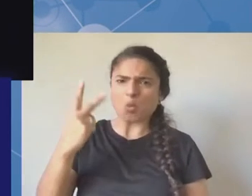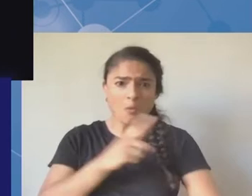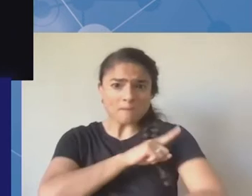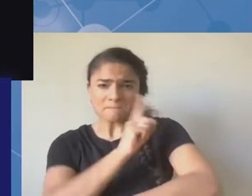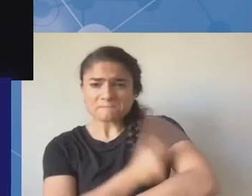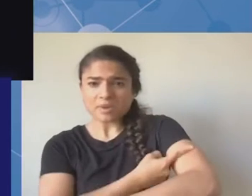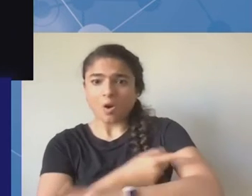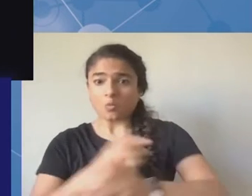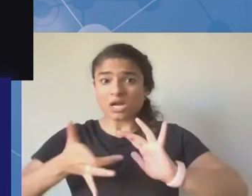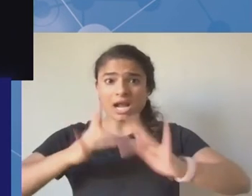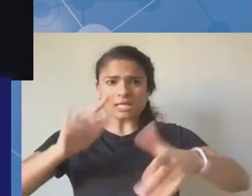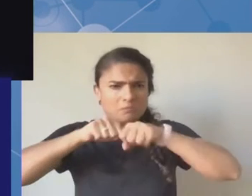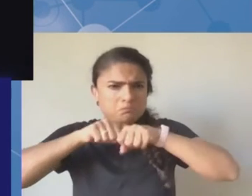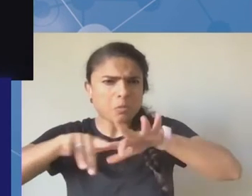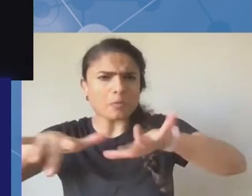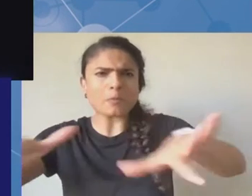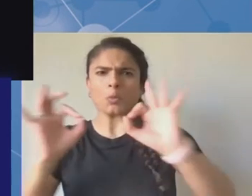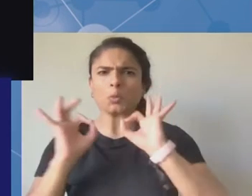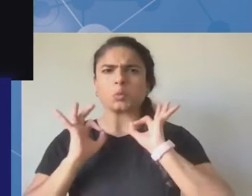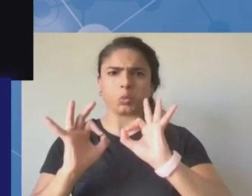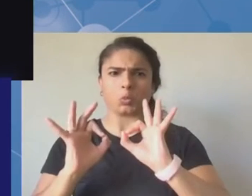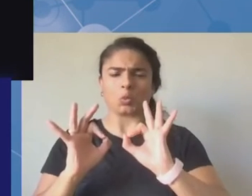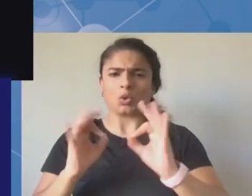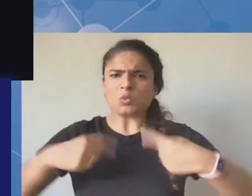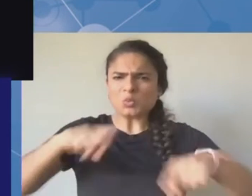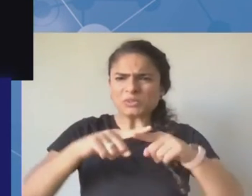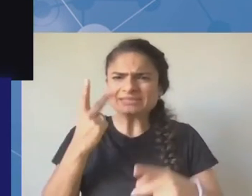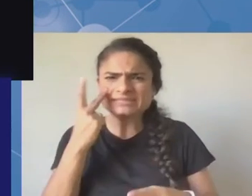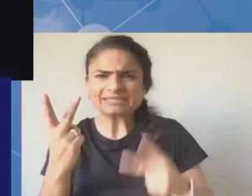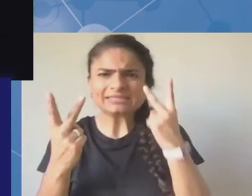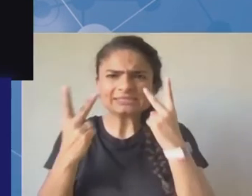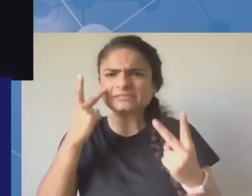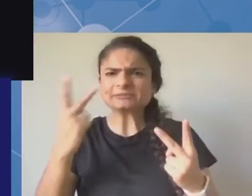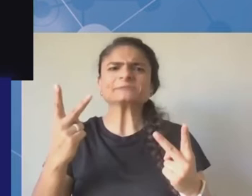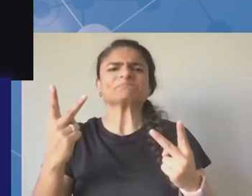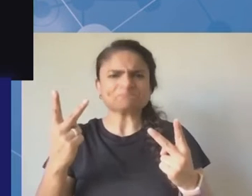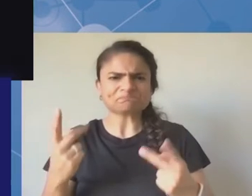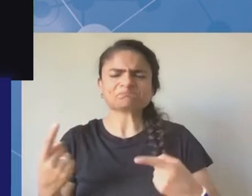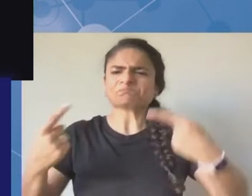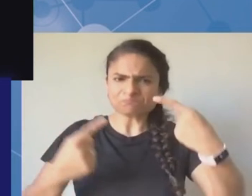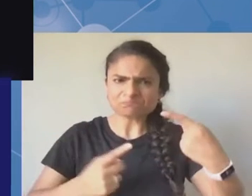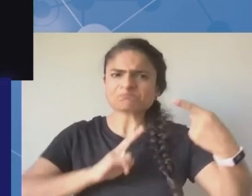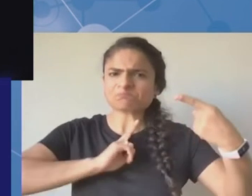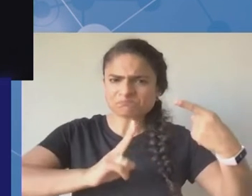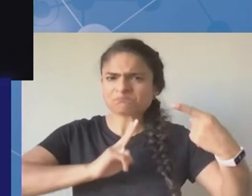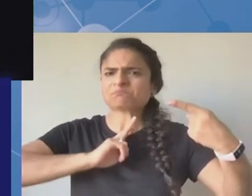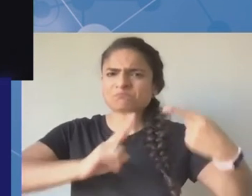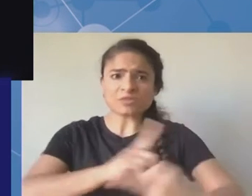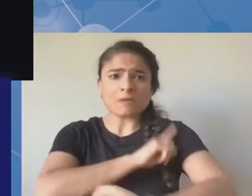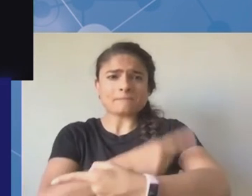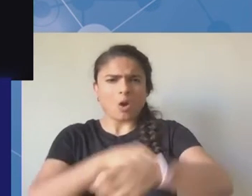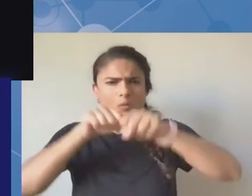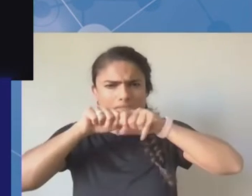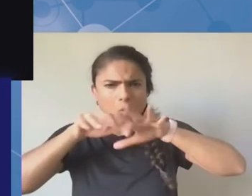наружного наблюдения. Итак, где нам искать равновесие в этом плане? Давайте помнить о том, что все